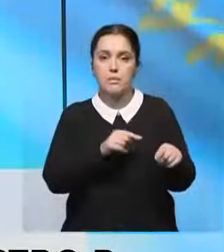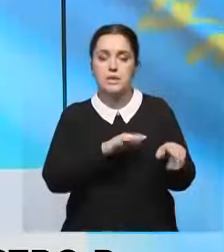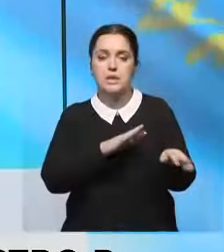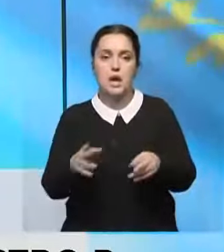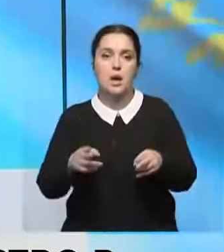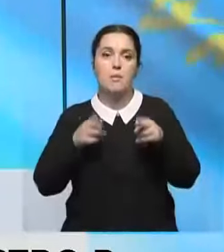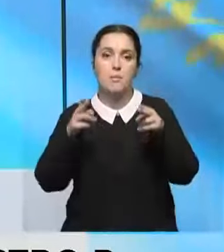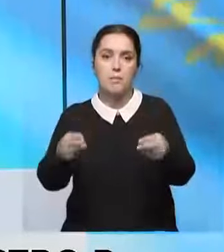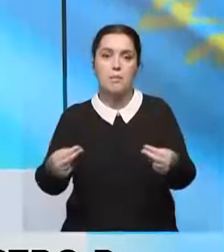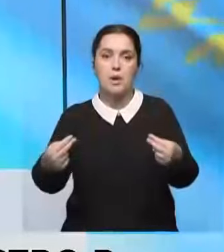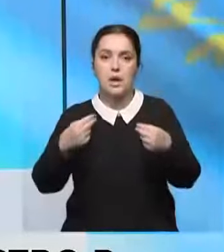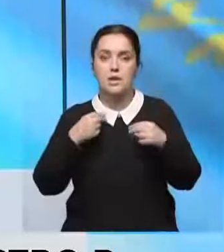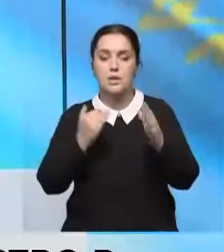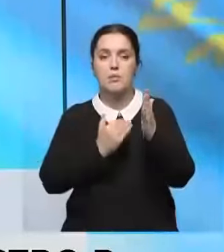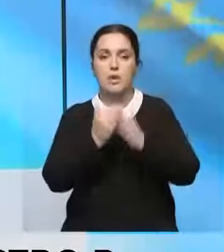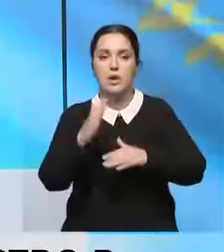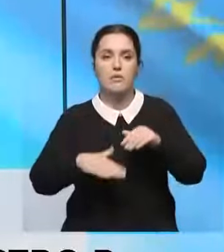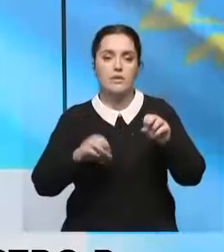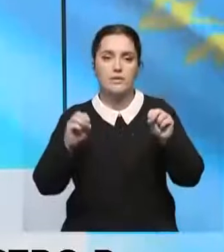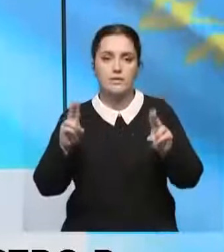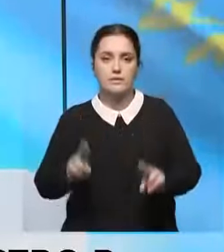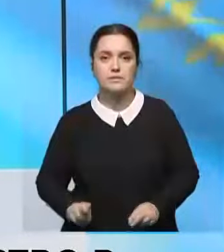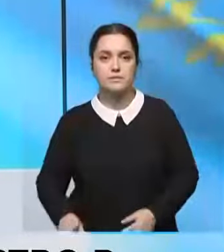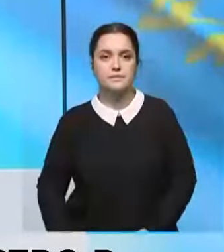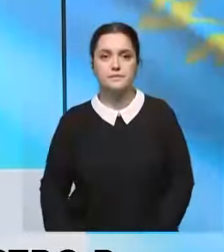поездок и повышения квалификации.